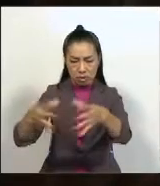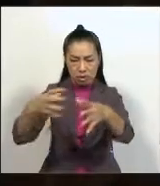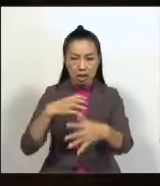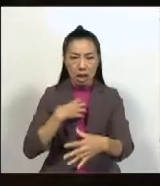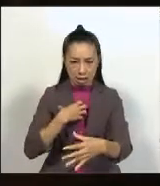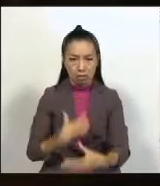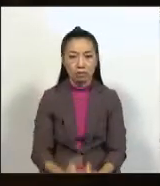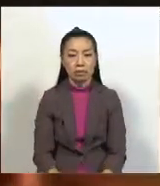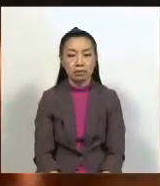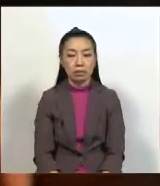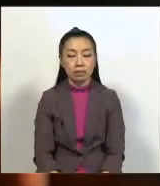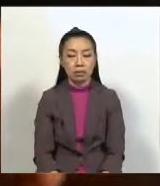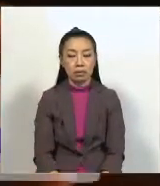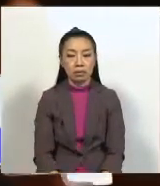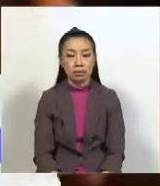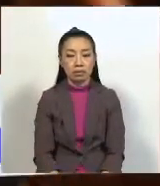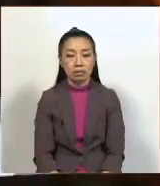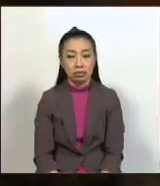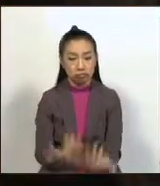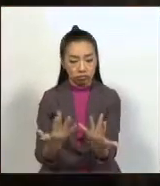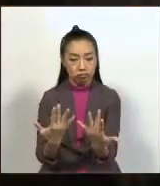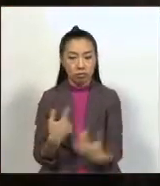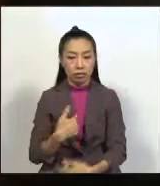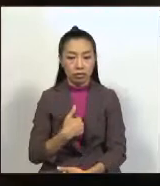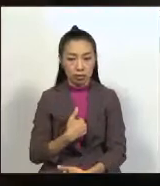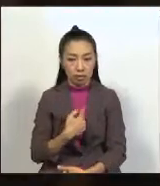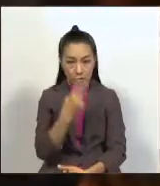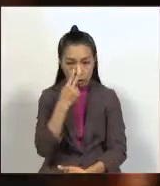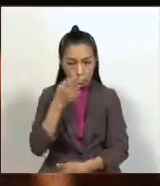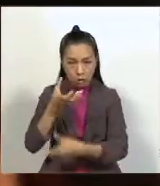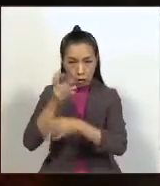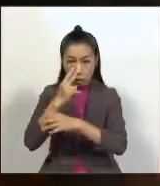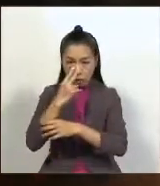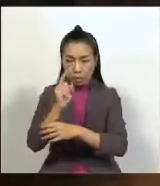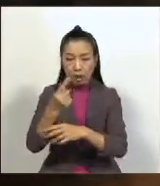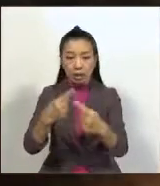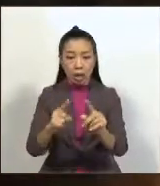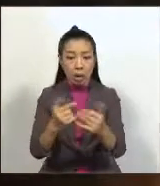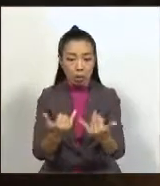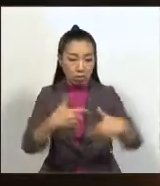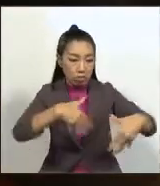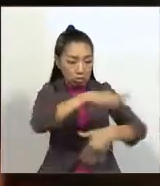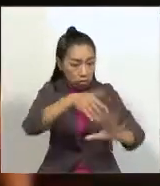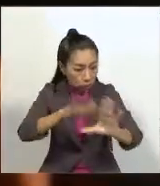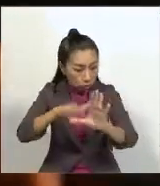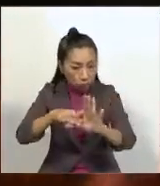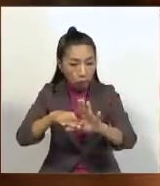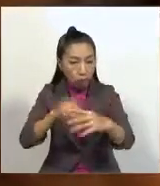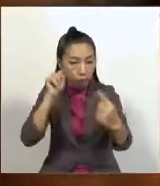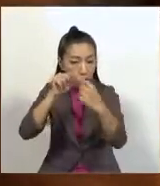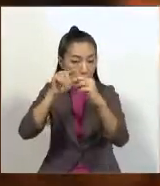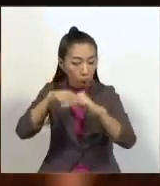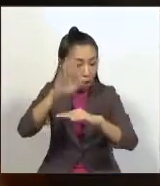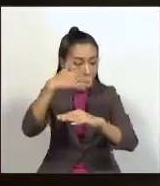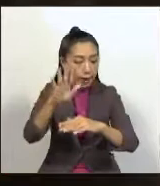คักก็ประเดี๋ยวจะดูใหม่อีกทีนะครับแต่วันนี้มันทะลุเป้าไปแล้วพอสมควรเราก็จะเปิด